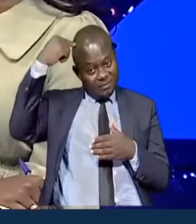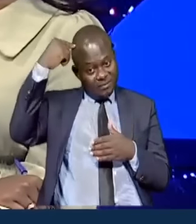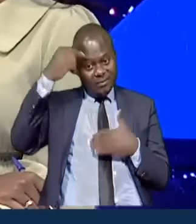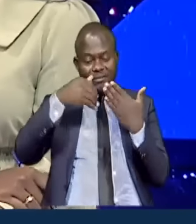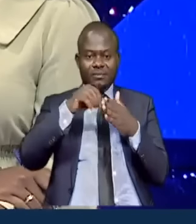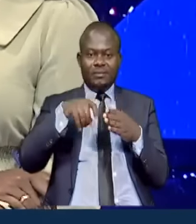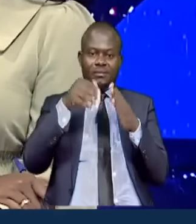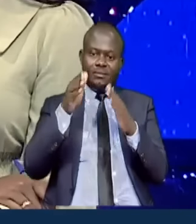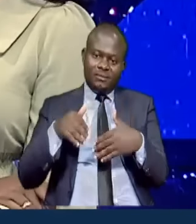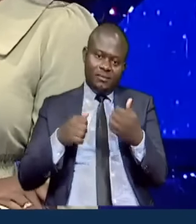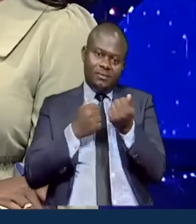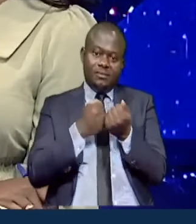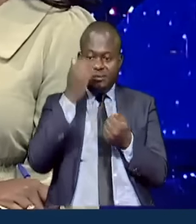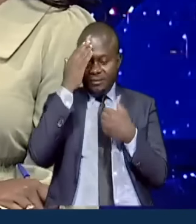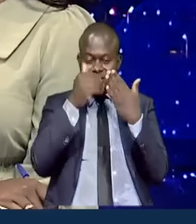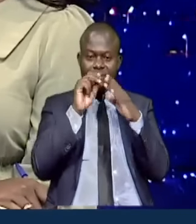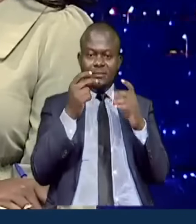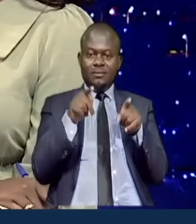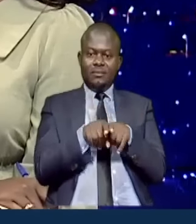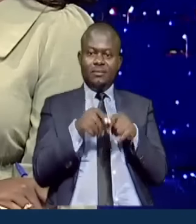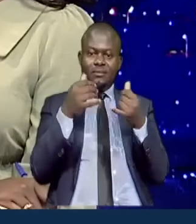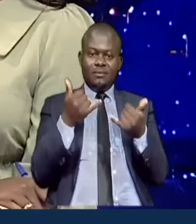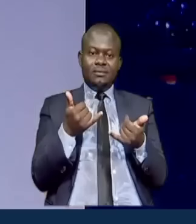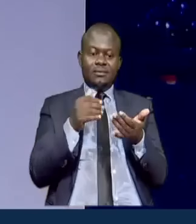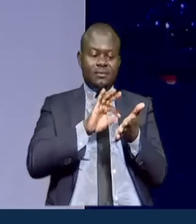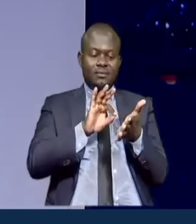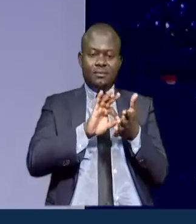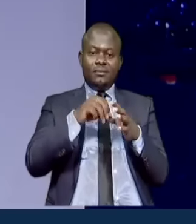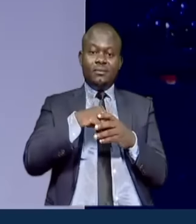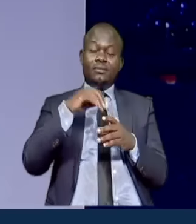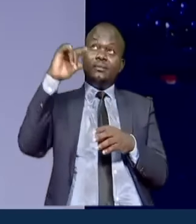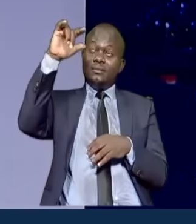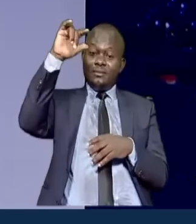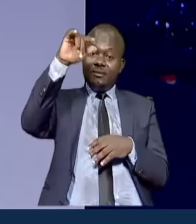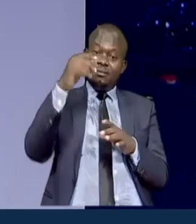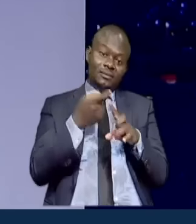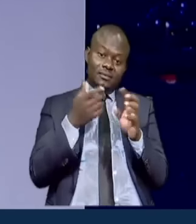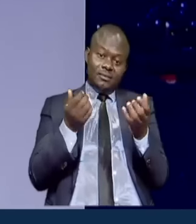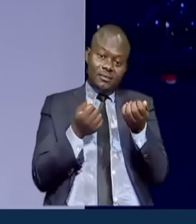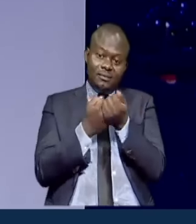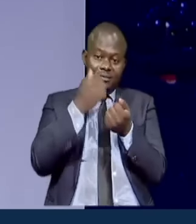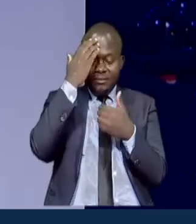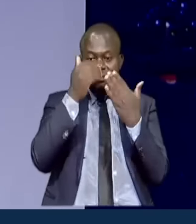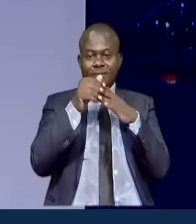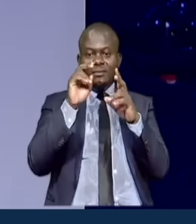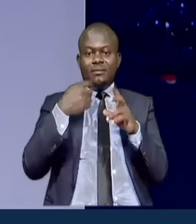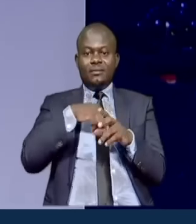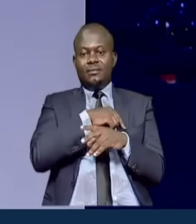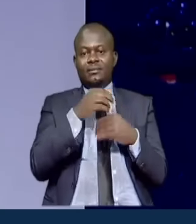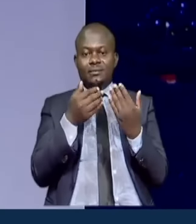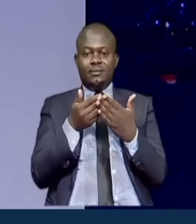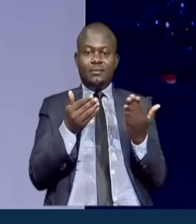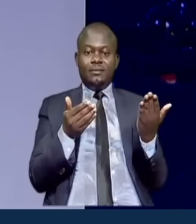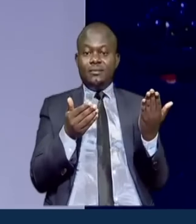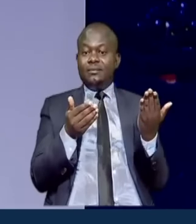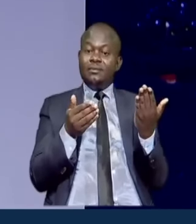nkeneye umuntu bisupporting kuko niba nk'ubu mfite nanditse role ya kajugujugu ndayikura he nkeneye umuntu supporting kugira ngo inshobore kwa